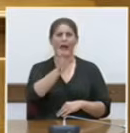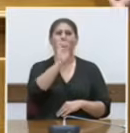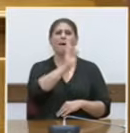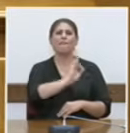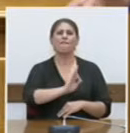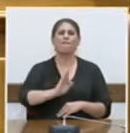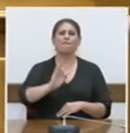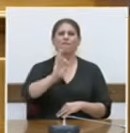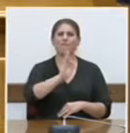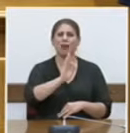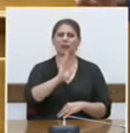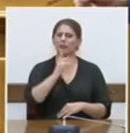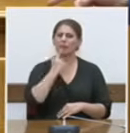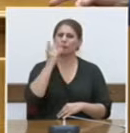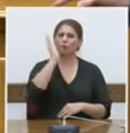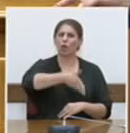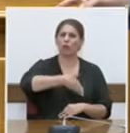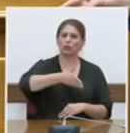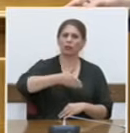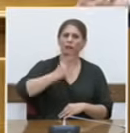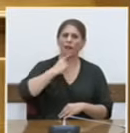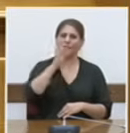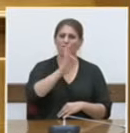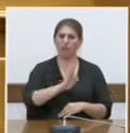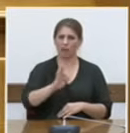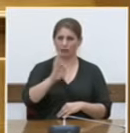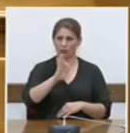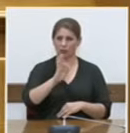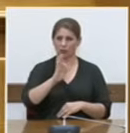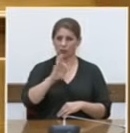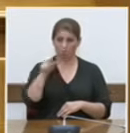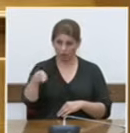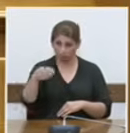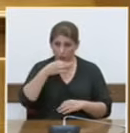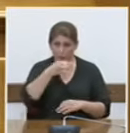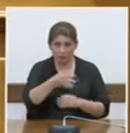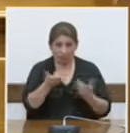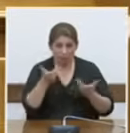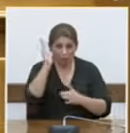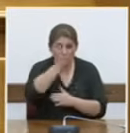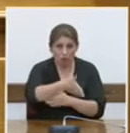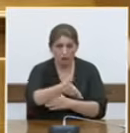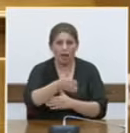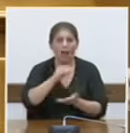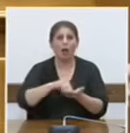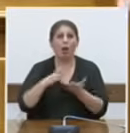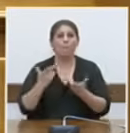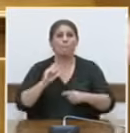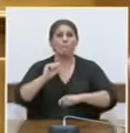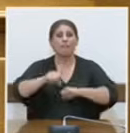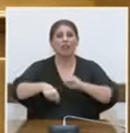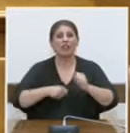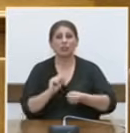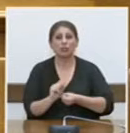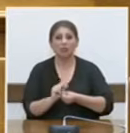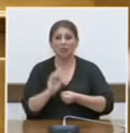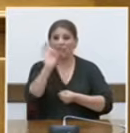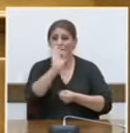επιβάλλατε στα φαντς, εδώ εσείς. Και επίσης, πώς δραστηριοποιούνται τα φαντς στην